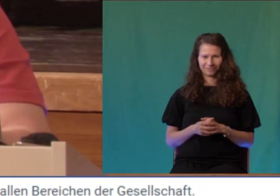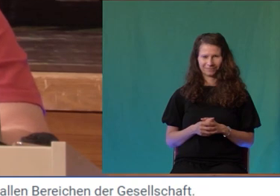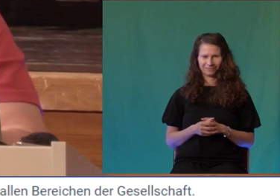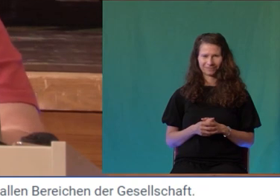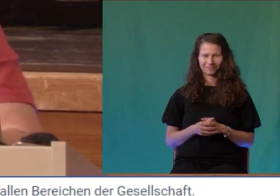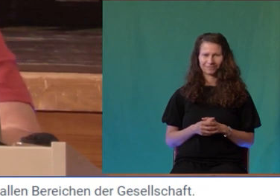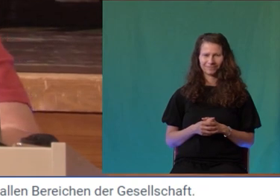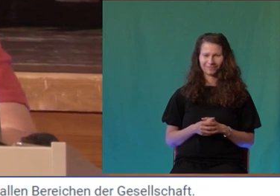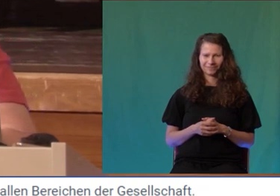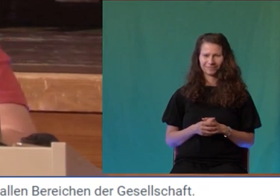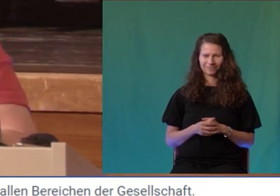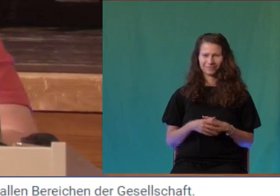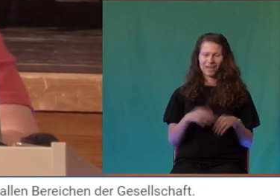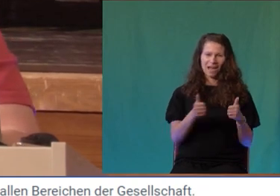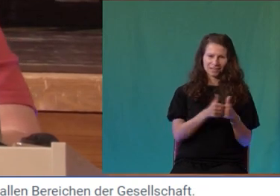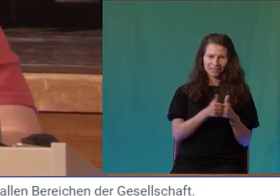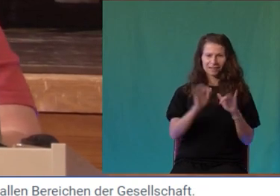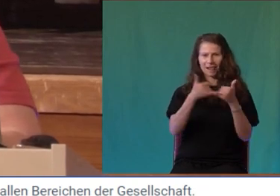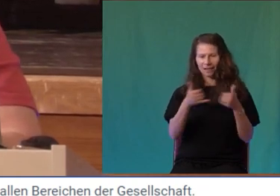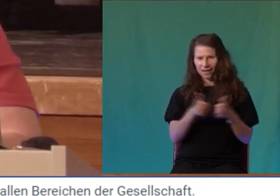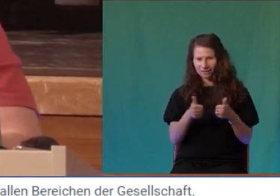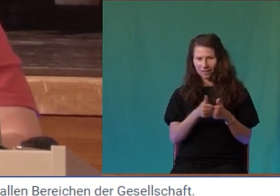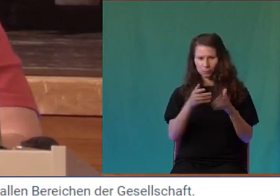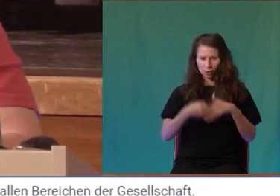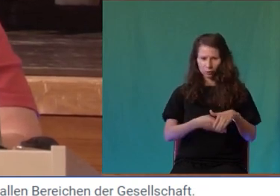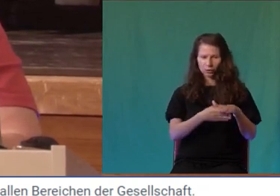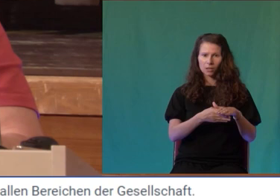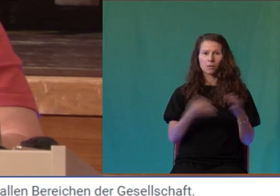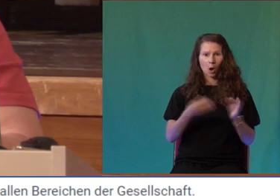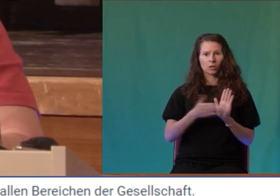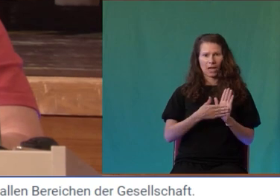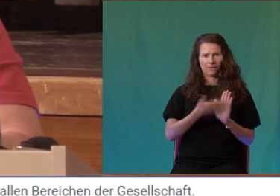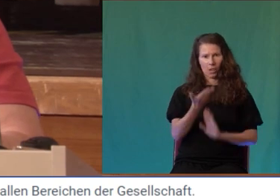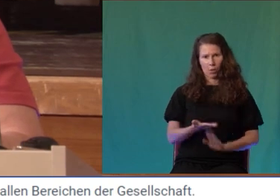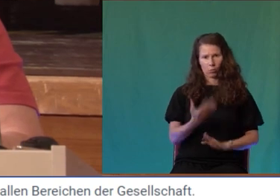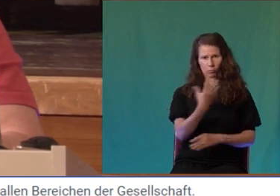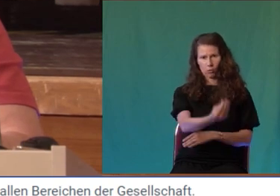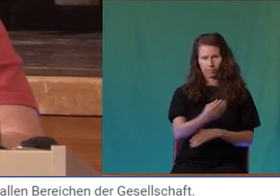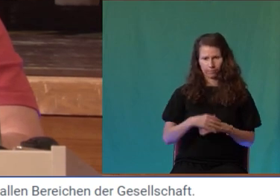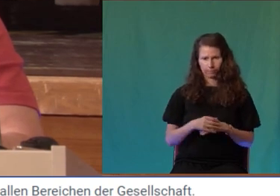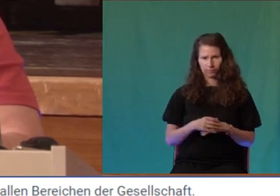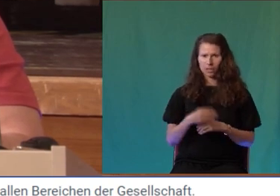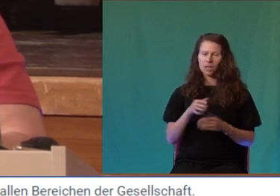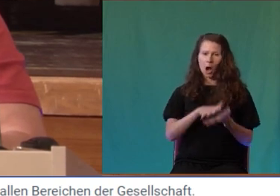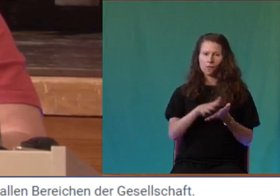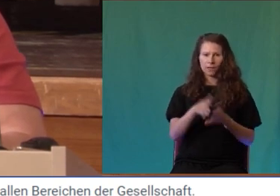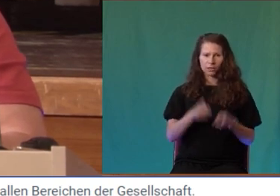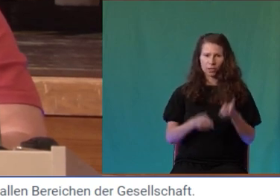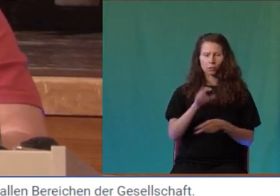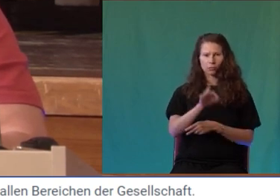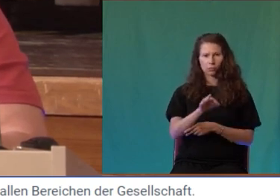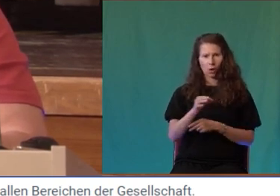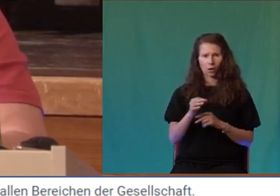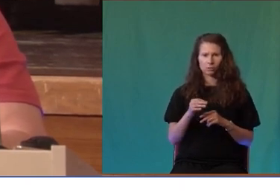Unterstützer Assistentinnen Assistenten sind nach Tariflohn zu bezahlen ebenso sollte ein Aufwandsentschädigung für Hilfe im